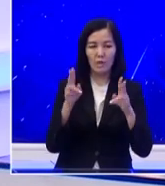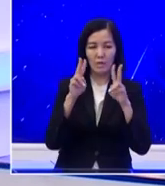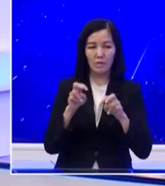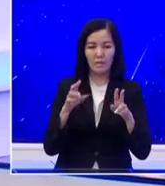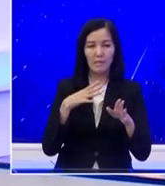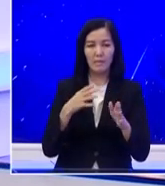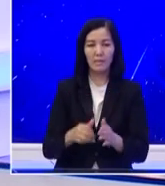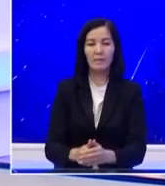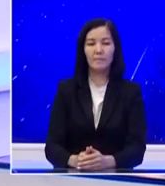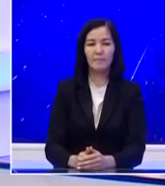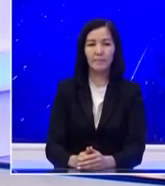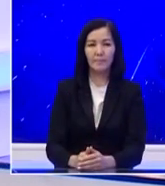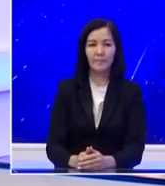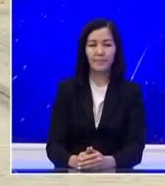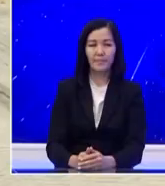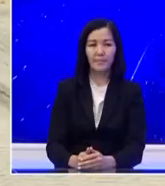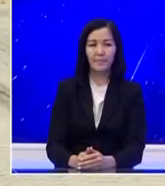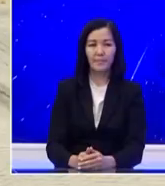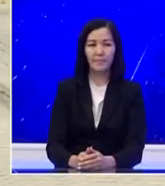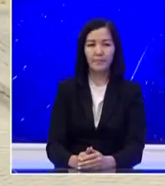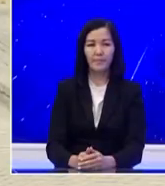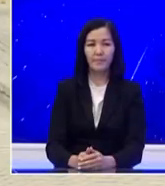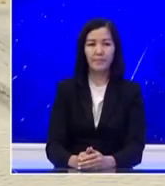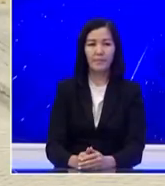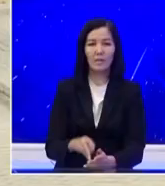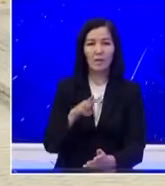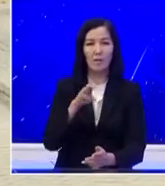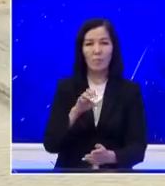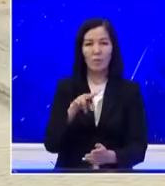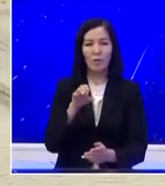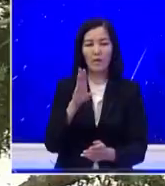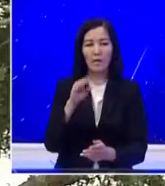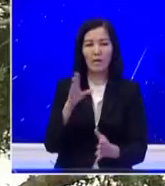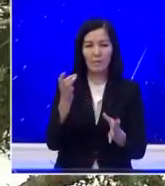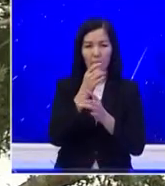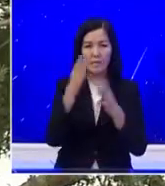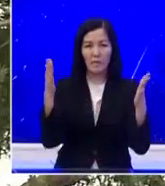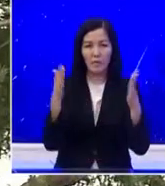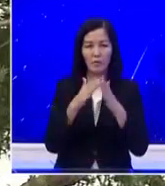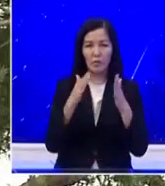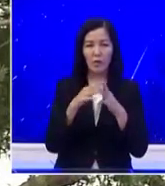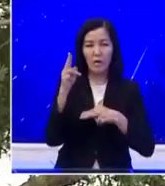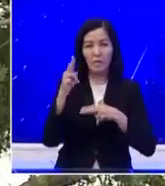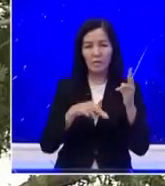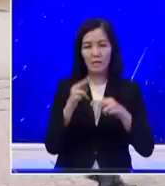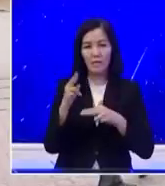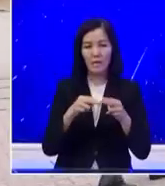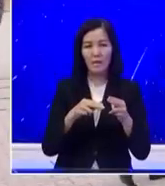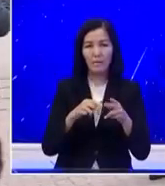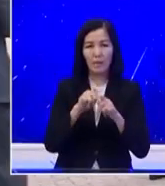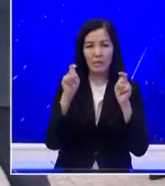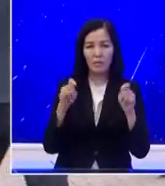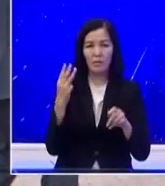де жолдарды тексерді. Тұманбай Молдағалиев атындағы аудандық мәдениет үйі іргетасының қаланғанына 38